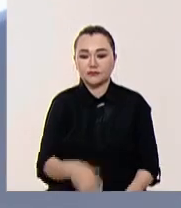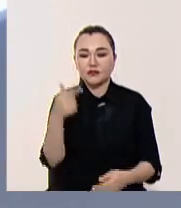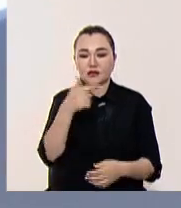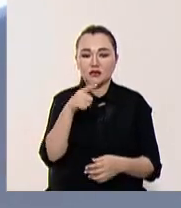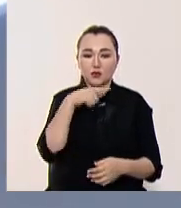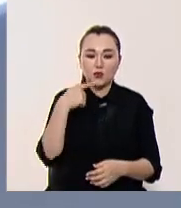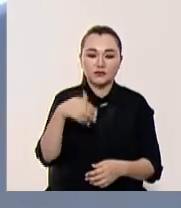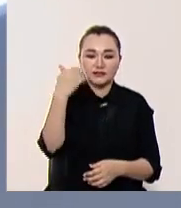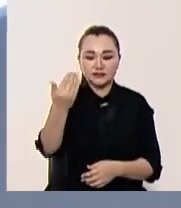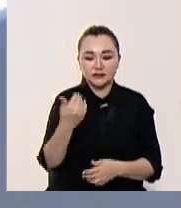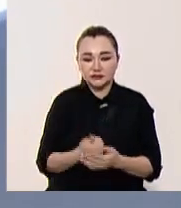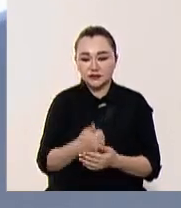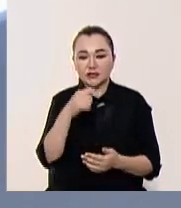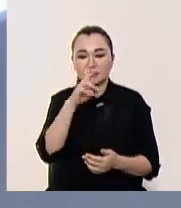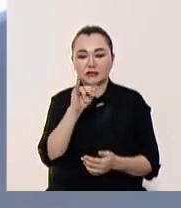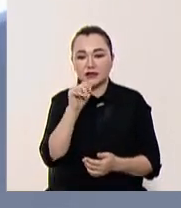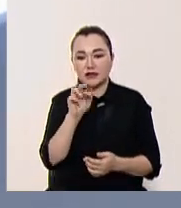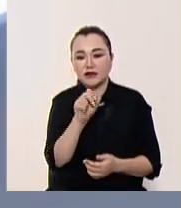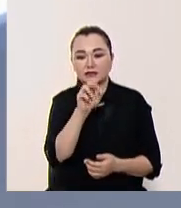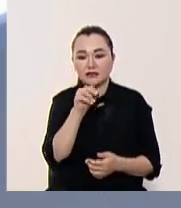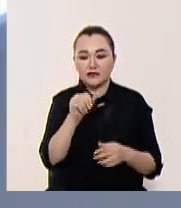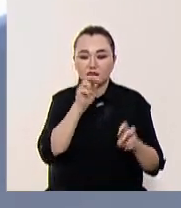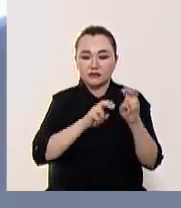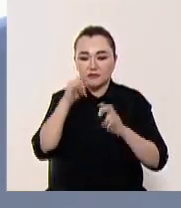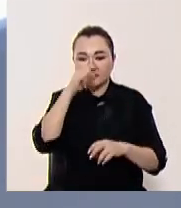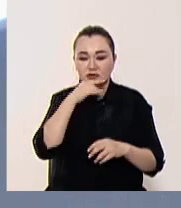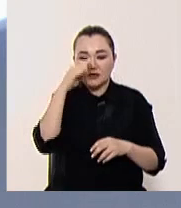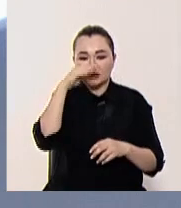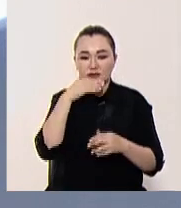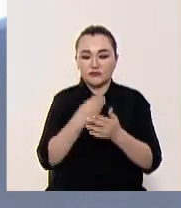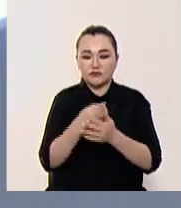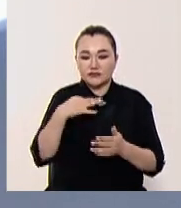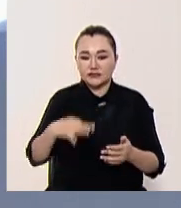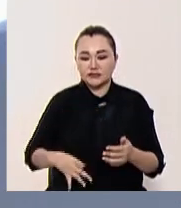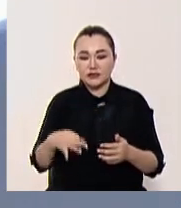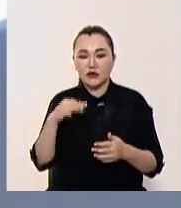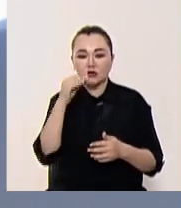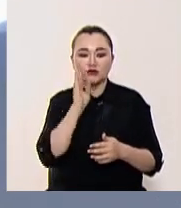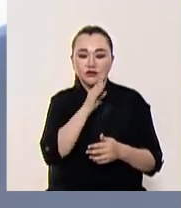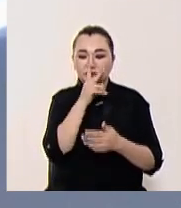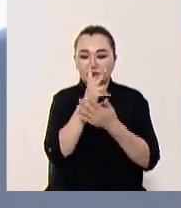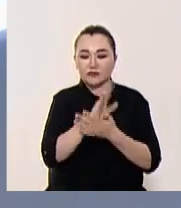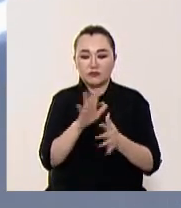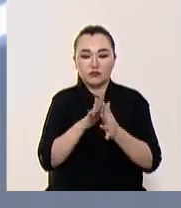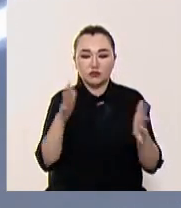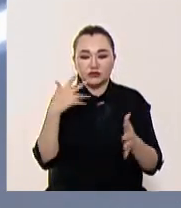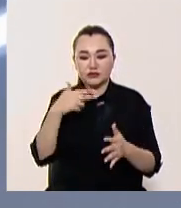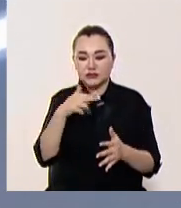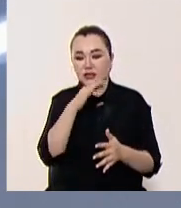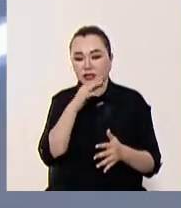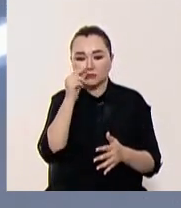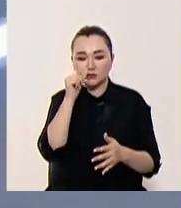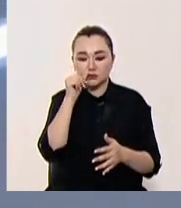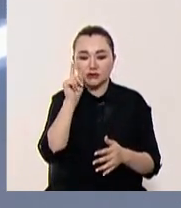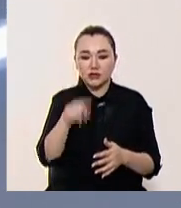Гражданка России Наталья Алексеева разыскивает в Казахстане отца своего сына. Женщина не видела его больше 30 лет, и